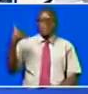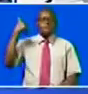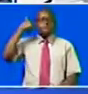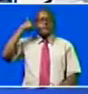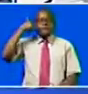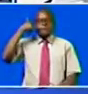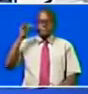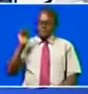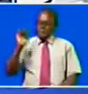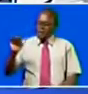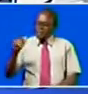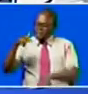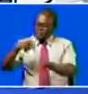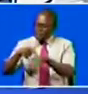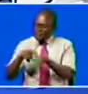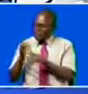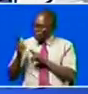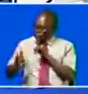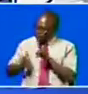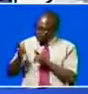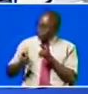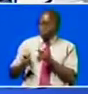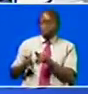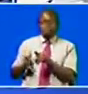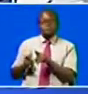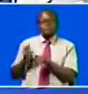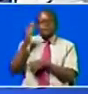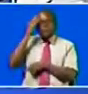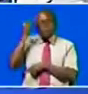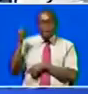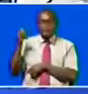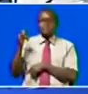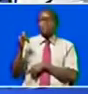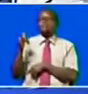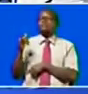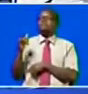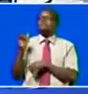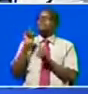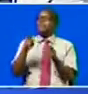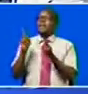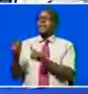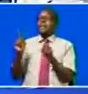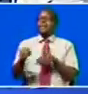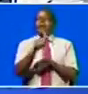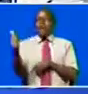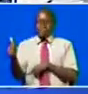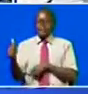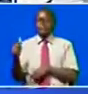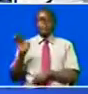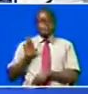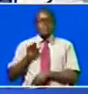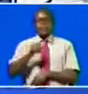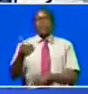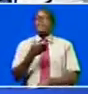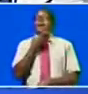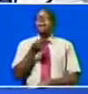wewe jiulize, unapoingia kwa mahusiano ama kwa ndoa, kwa nini bado unataka kutapatapa mguu mmoja huku, mwingine huku, unaekelea